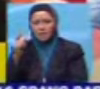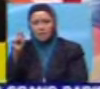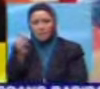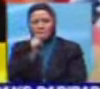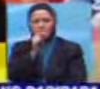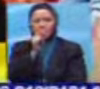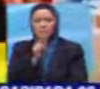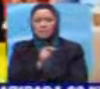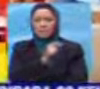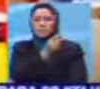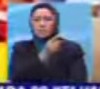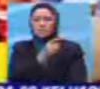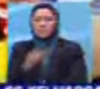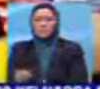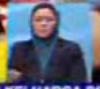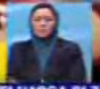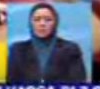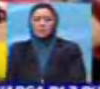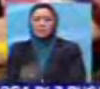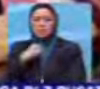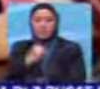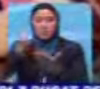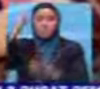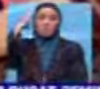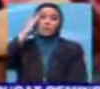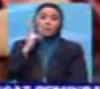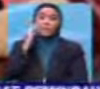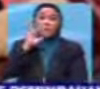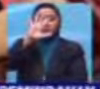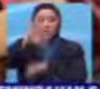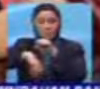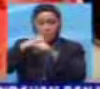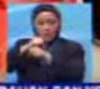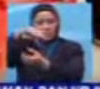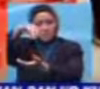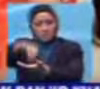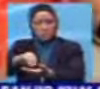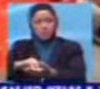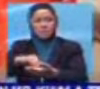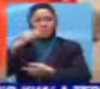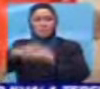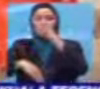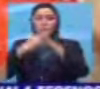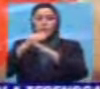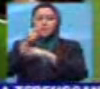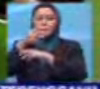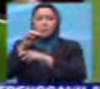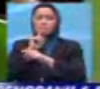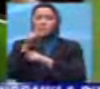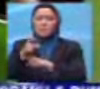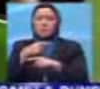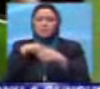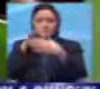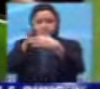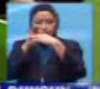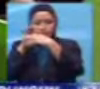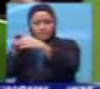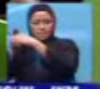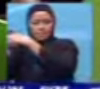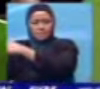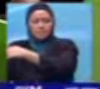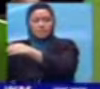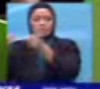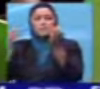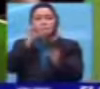kebir. Institusi yang berpengalaman 5 tahun di bumi Syam ini turut menjalinkan kerjasama dengan beberapa universiti